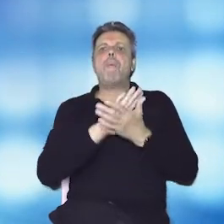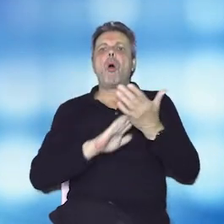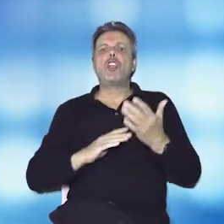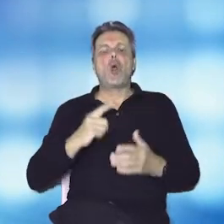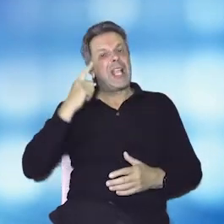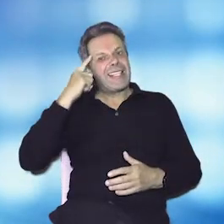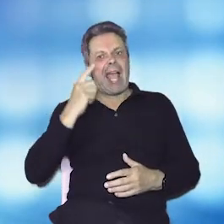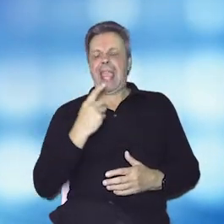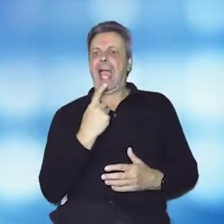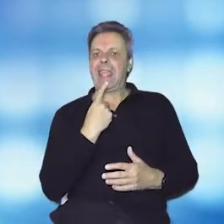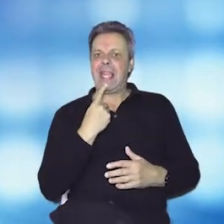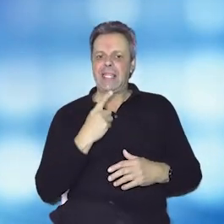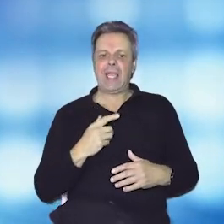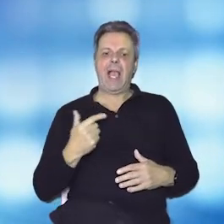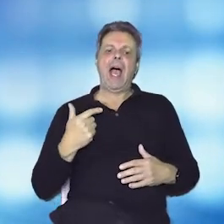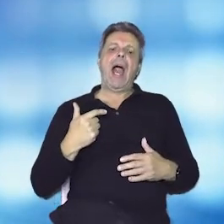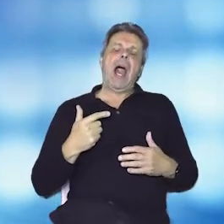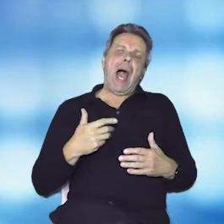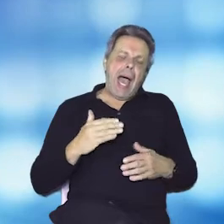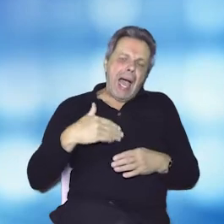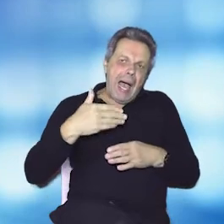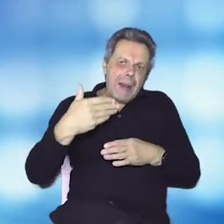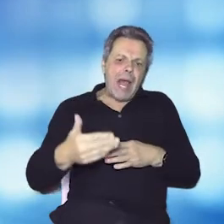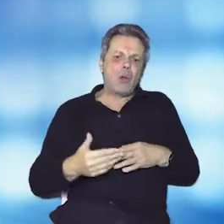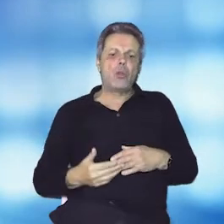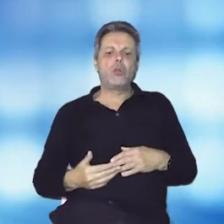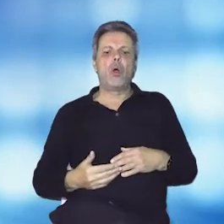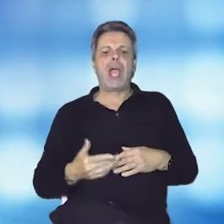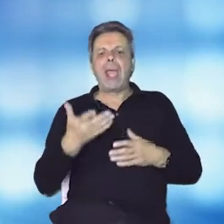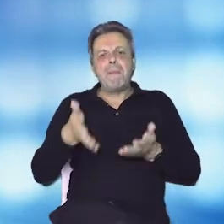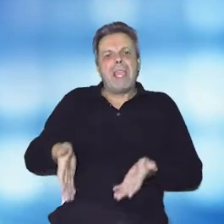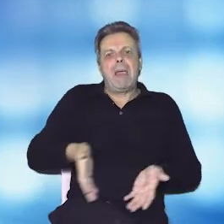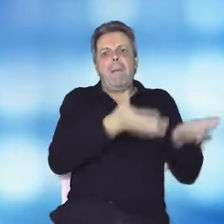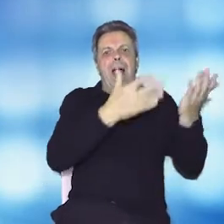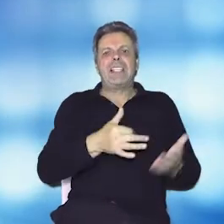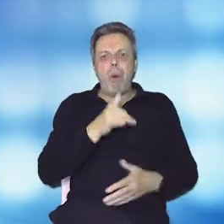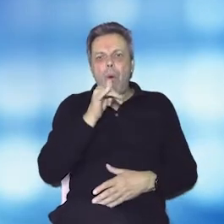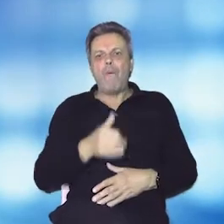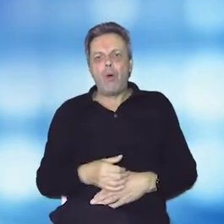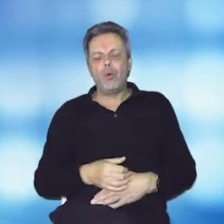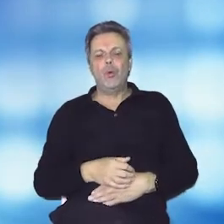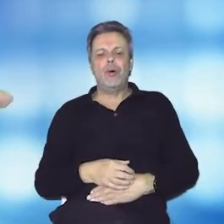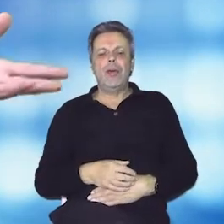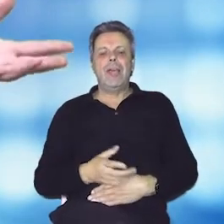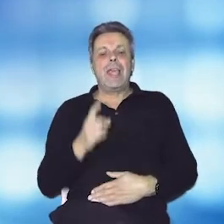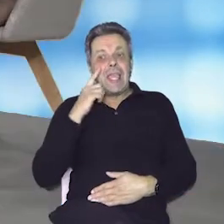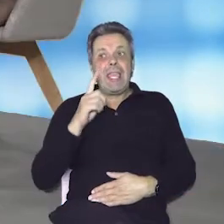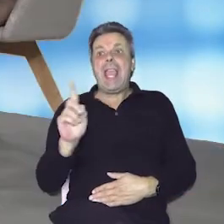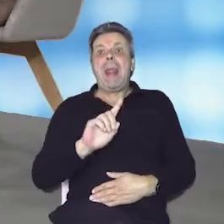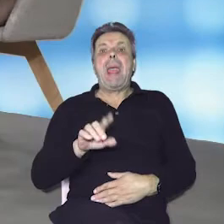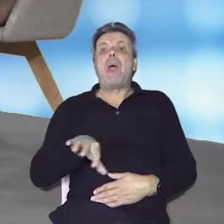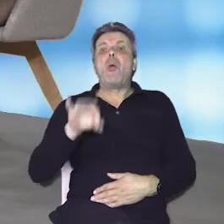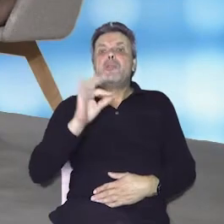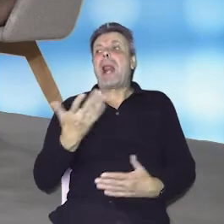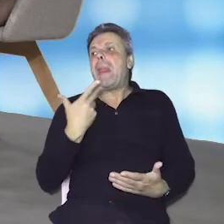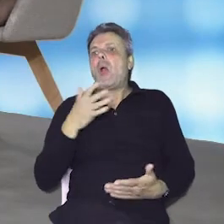znanja jezika, ali onda ih onako dosta bacimo u vodu, već morske pse i onda nemaju izbora nego